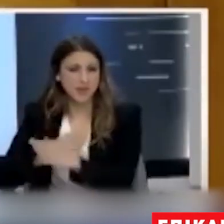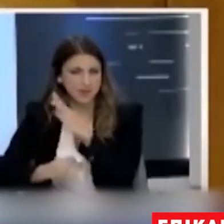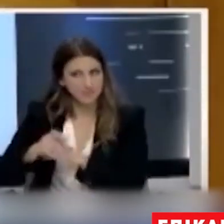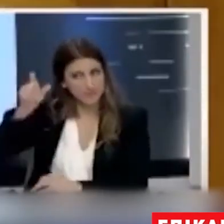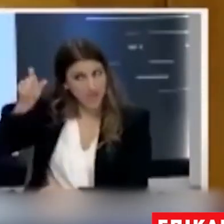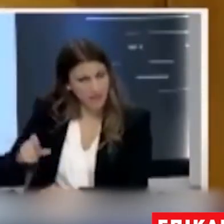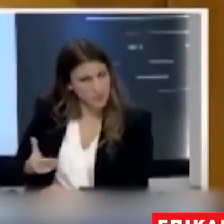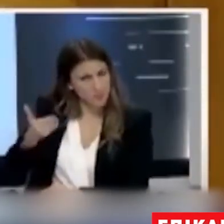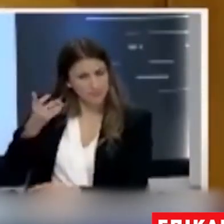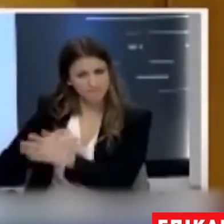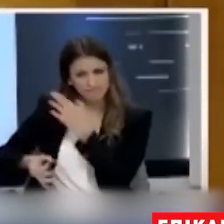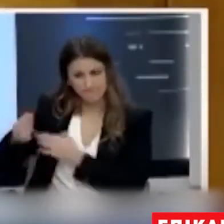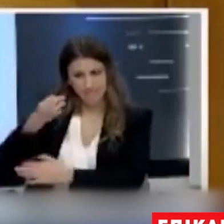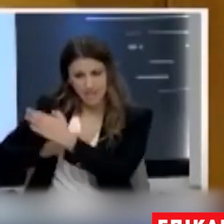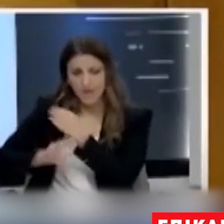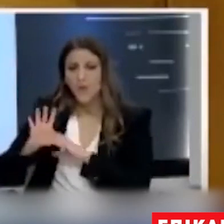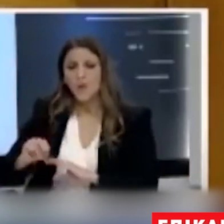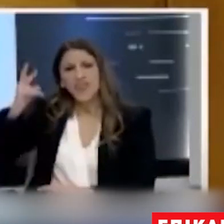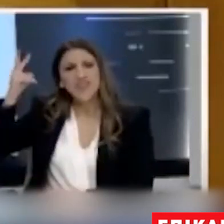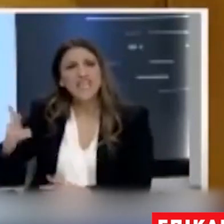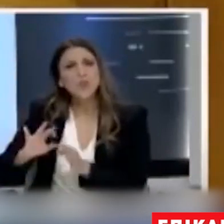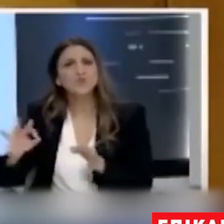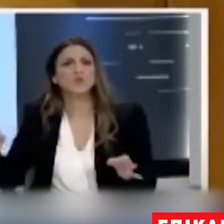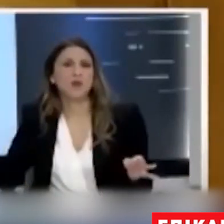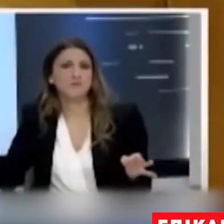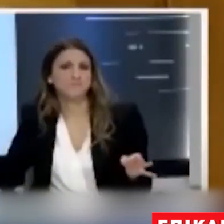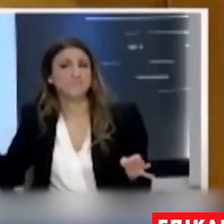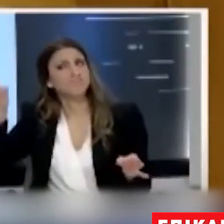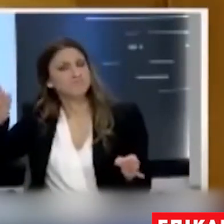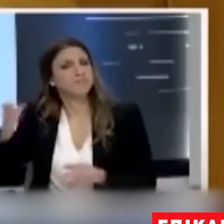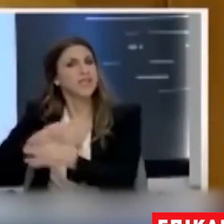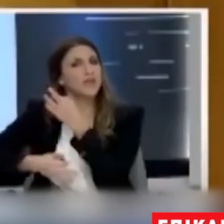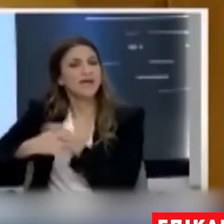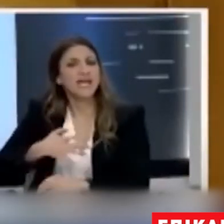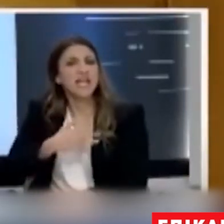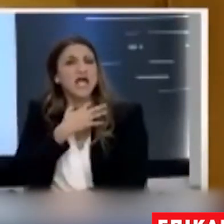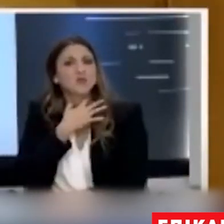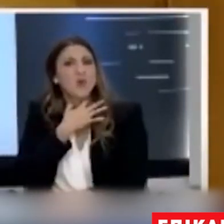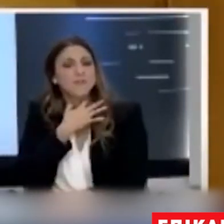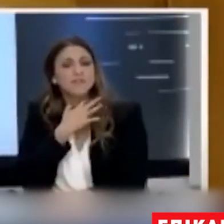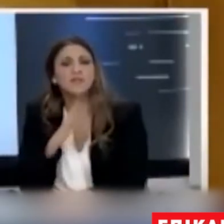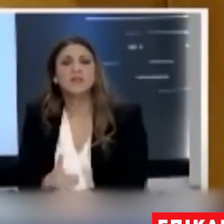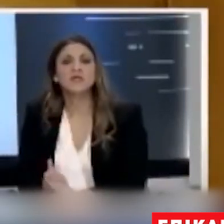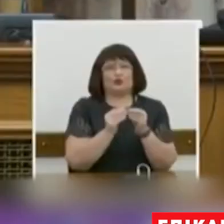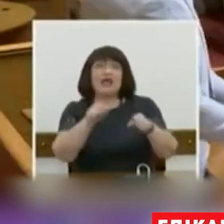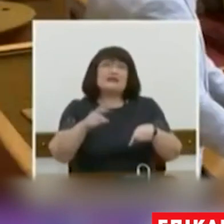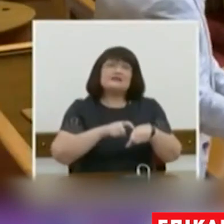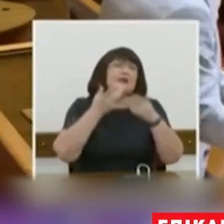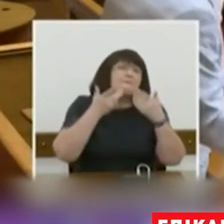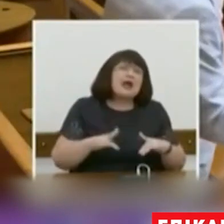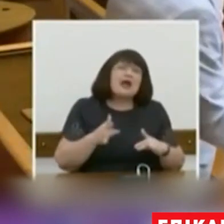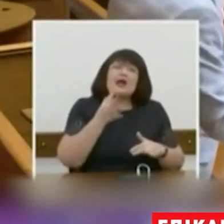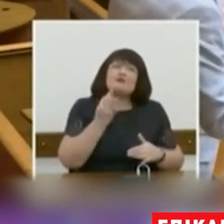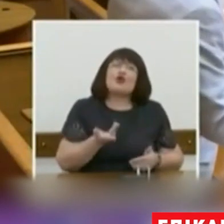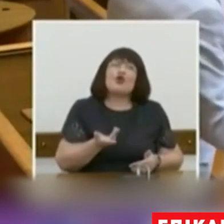πληροφορίες ο ευκλείδης τσακαλώτος ζήτησε από τον στέφανο κασελάκη να πάρει πίσω τις διαγραφές των κυρίων βίτσα σκουρλέτη και φ του εξήγησα